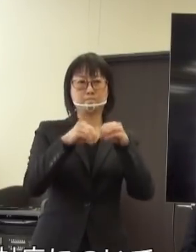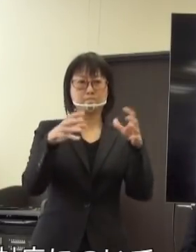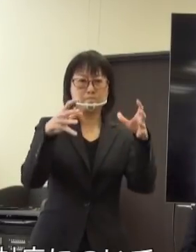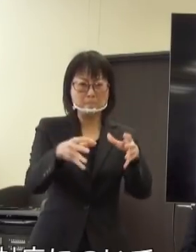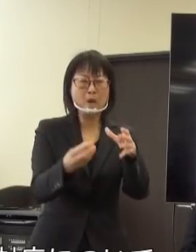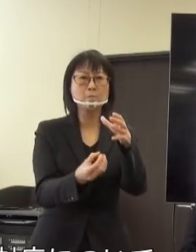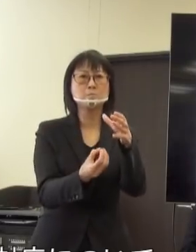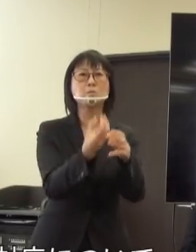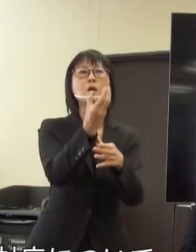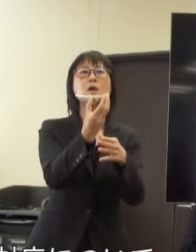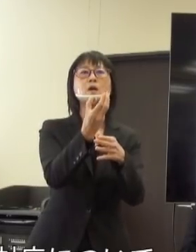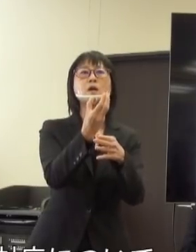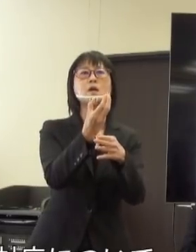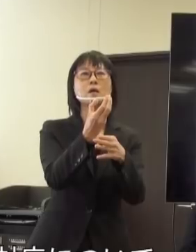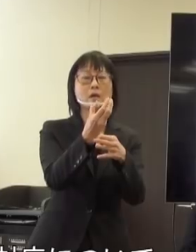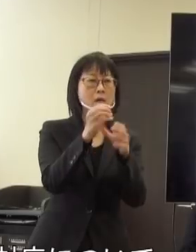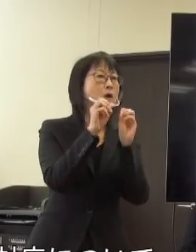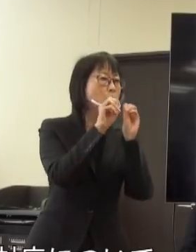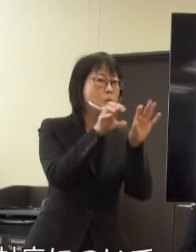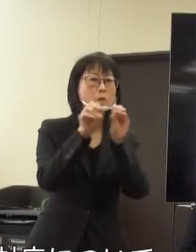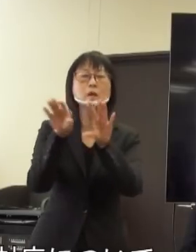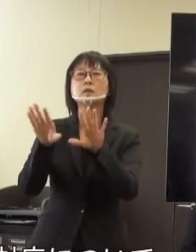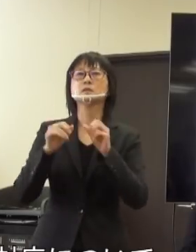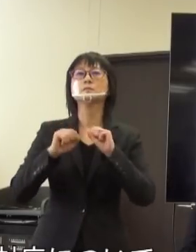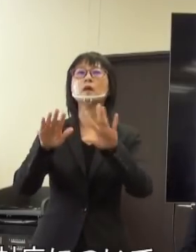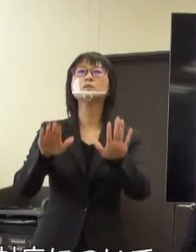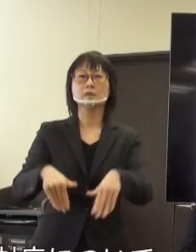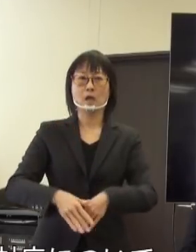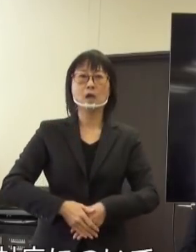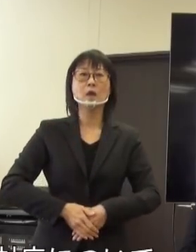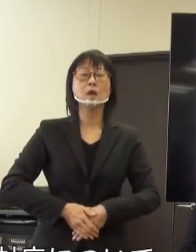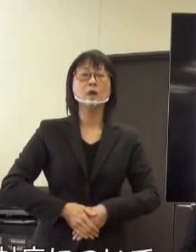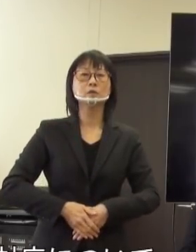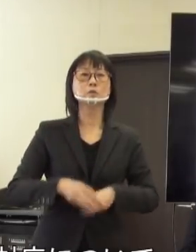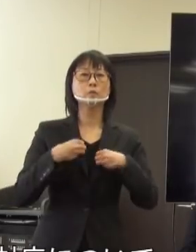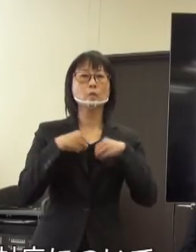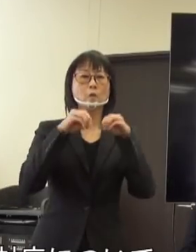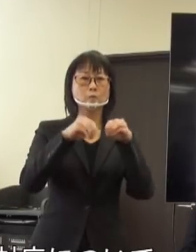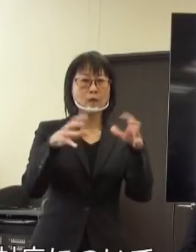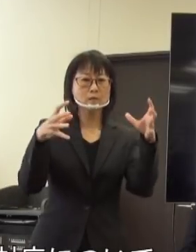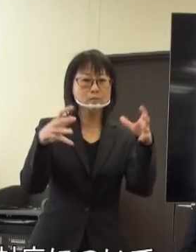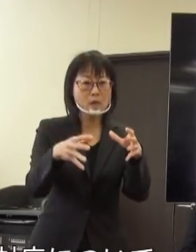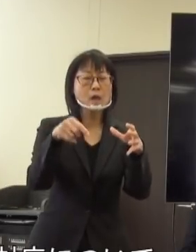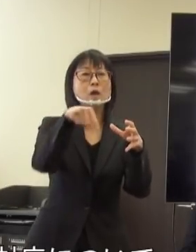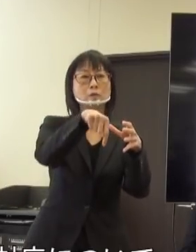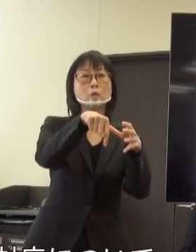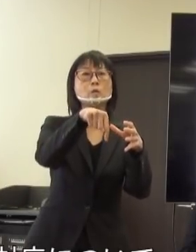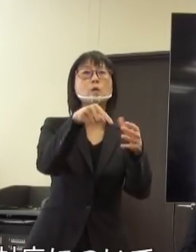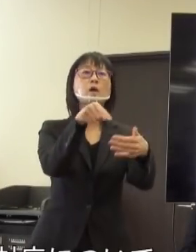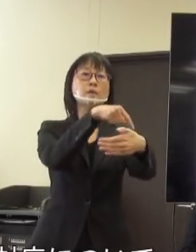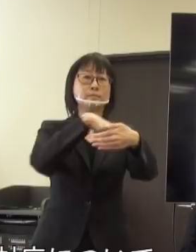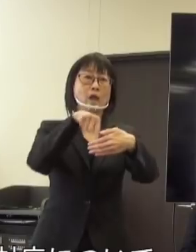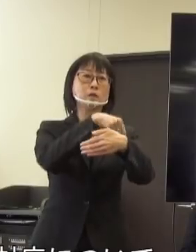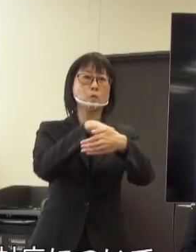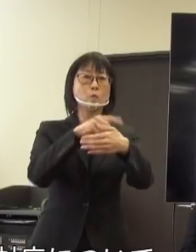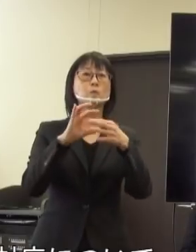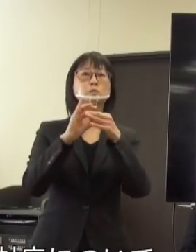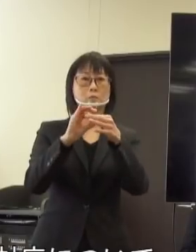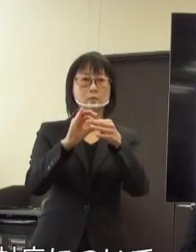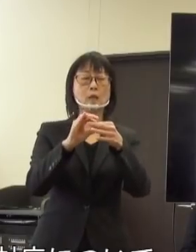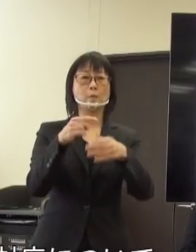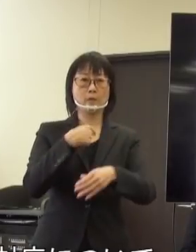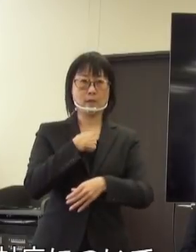。本日はまずそのクラスターの概要について私からご説明をいたします。そ